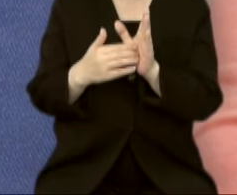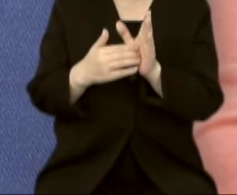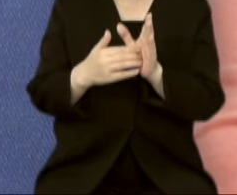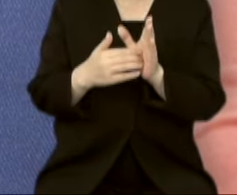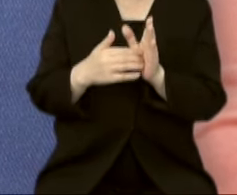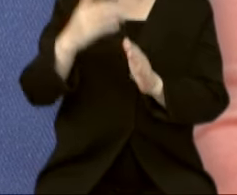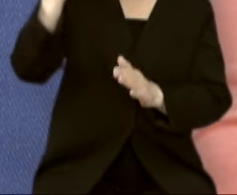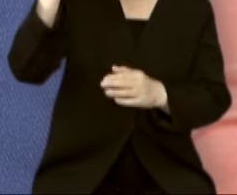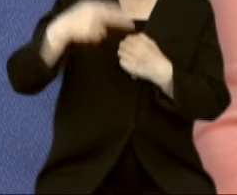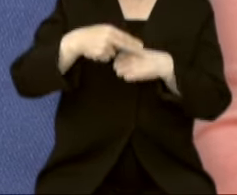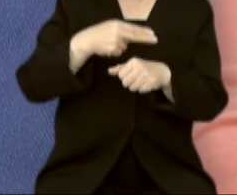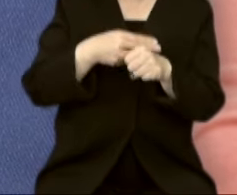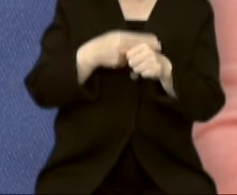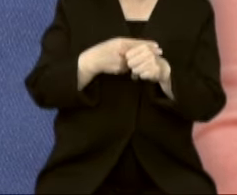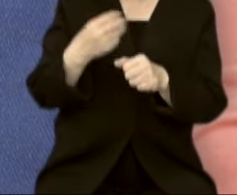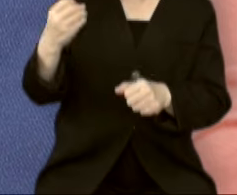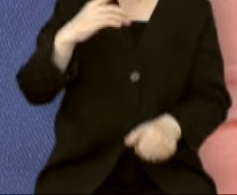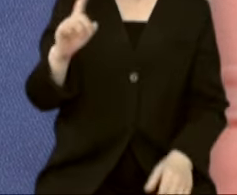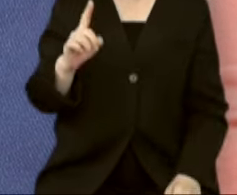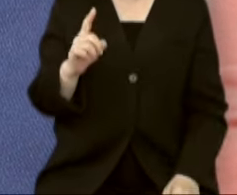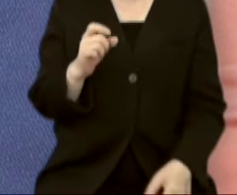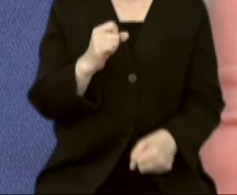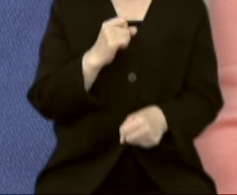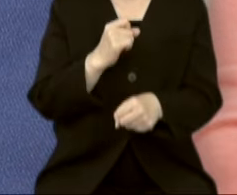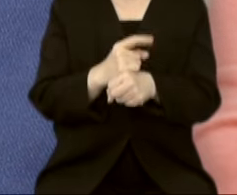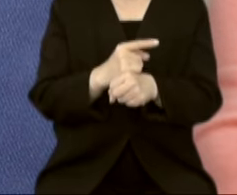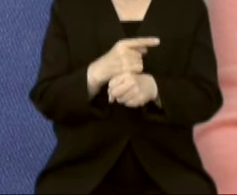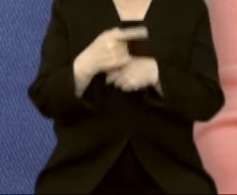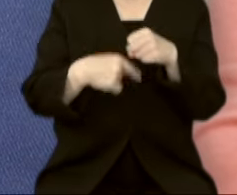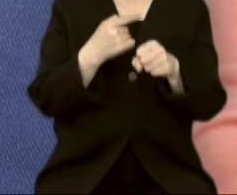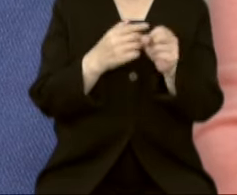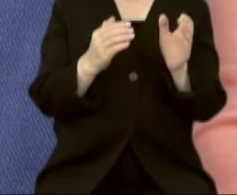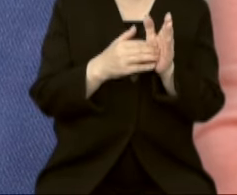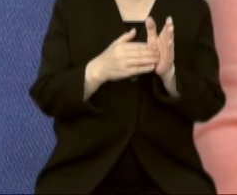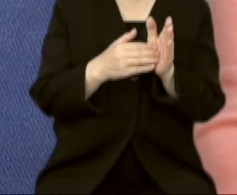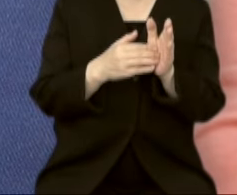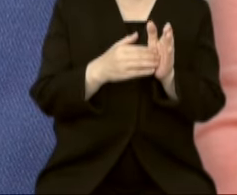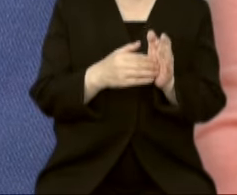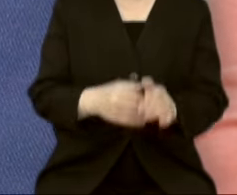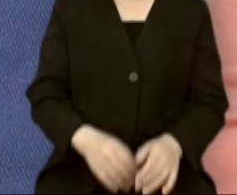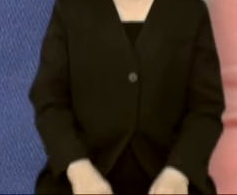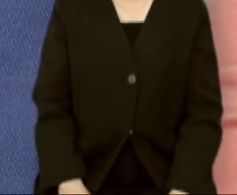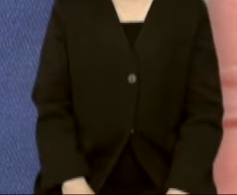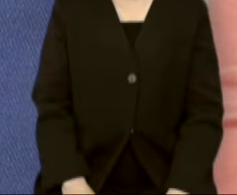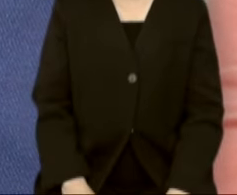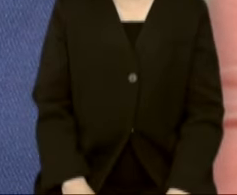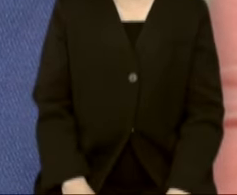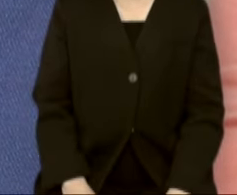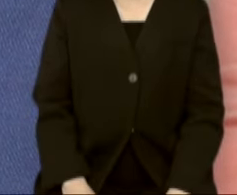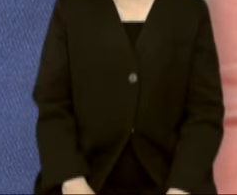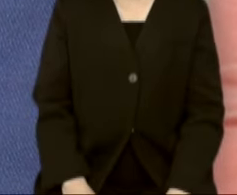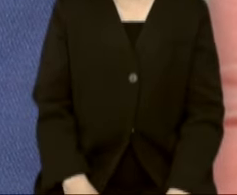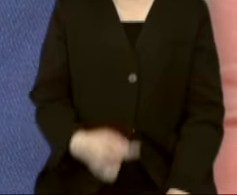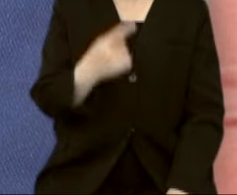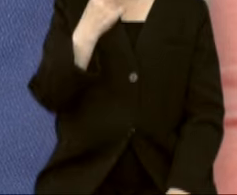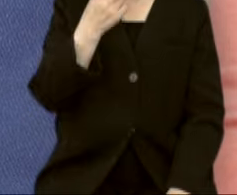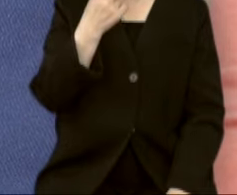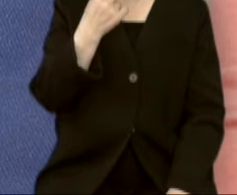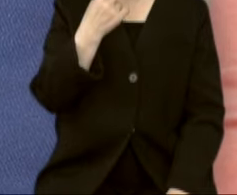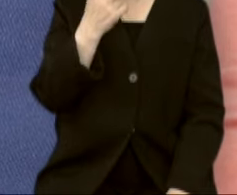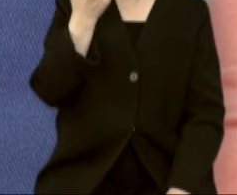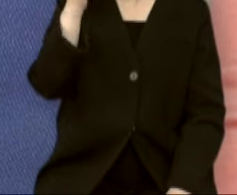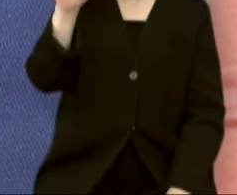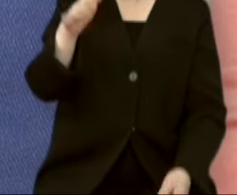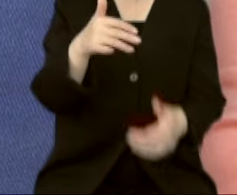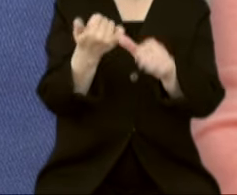그래서 네. 한국 의사나 얘기하는 것은 벌써 1년 반이 됐어요. 그건 애니미아예요. 비가 없어요. 네. 이제